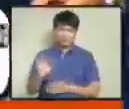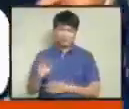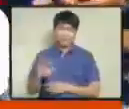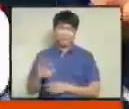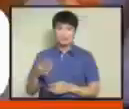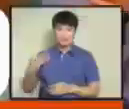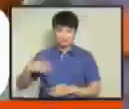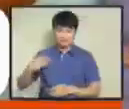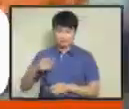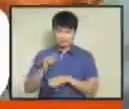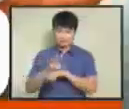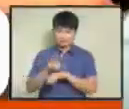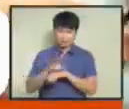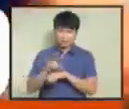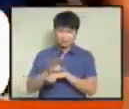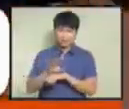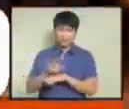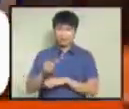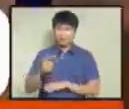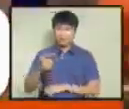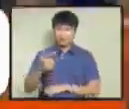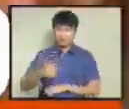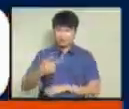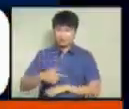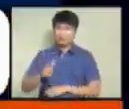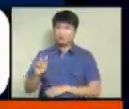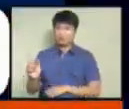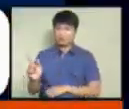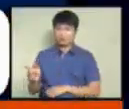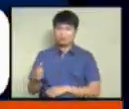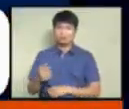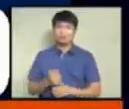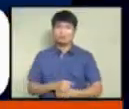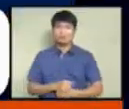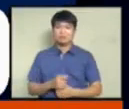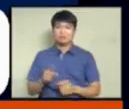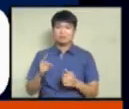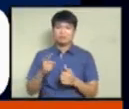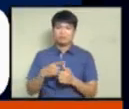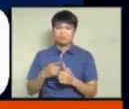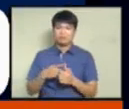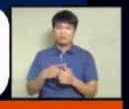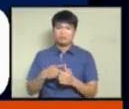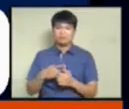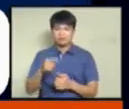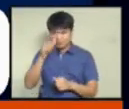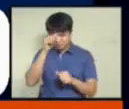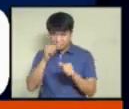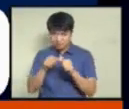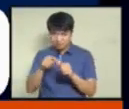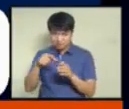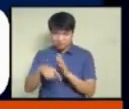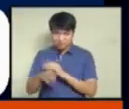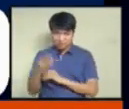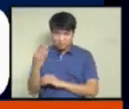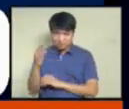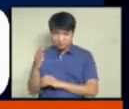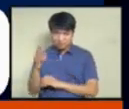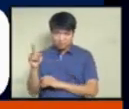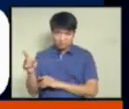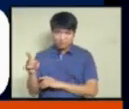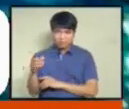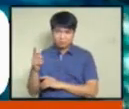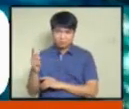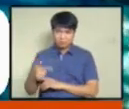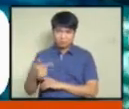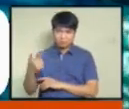tips na in ngayong 2020. Una, tandaan na deep blue ang color of the year sa taong